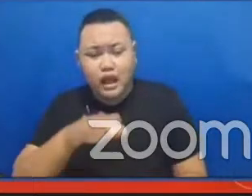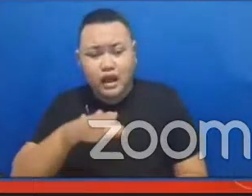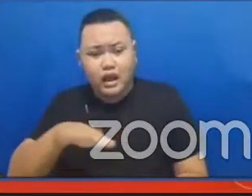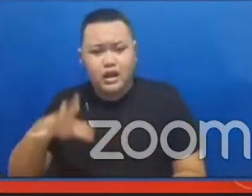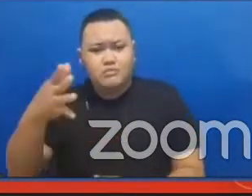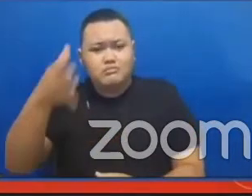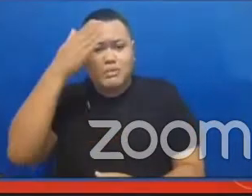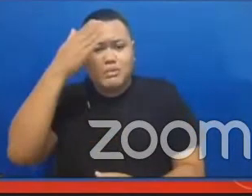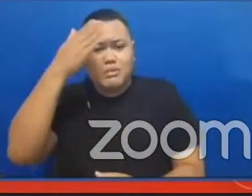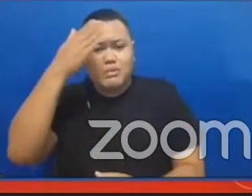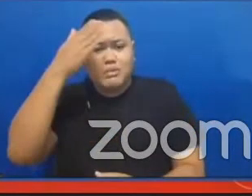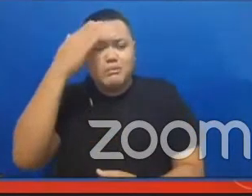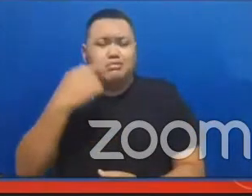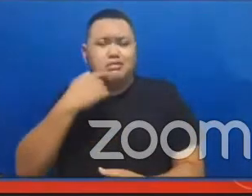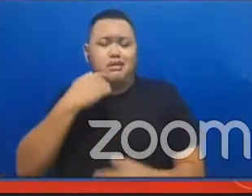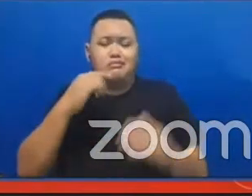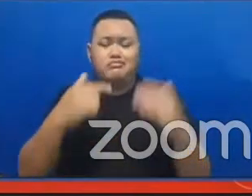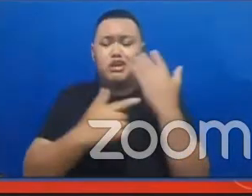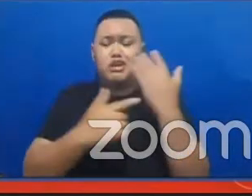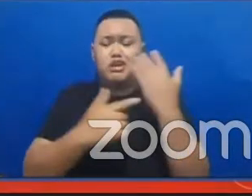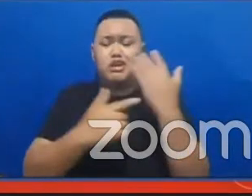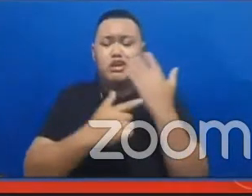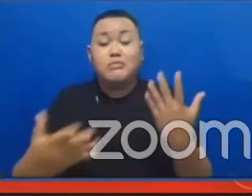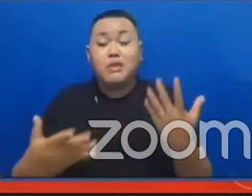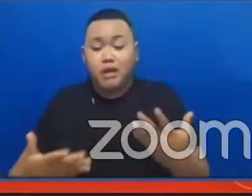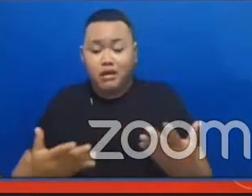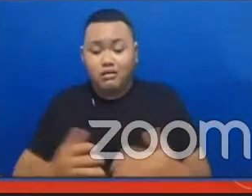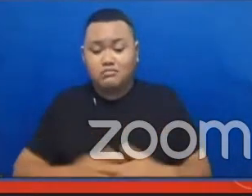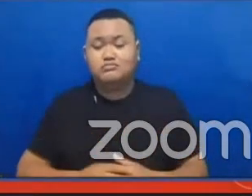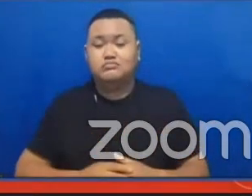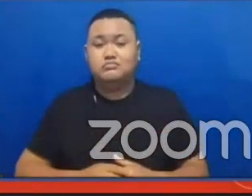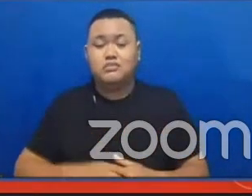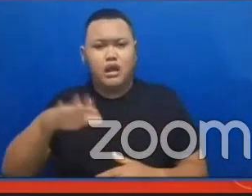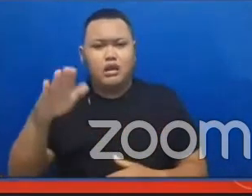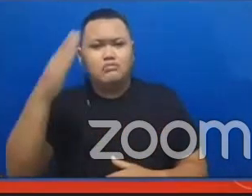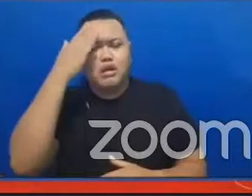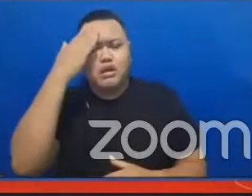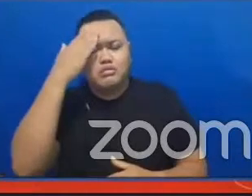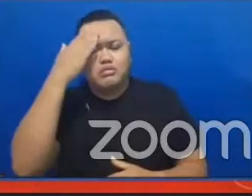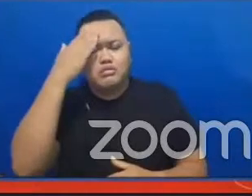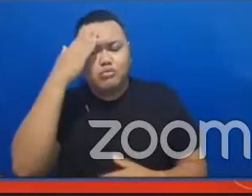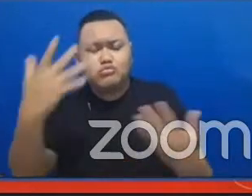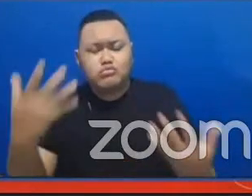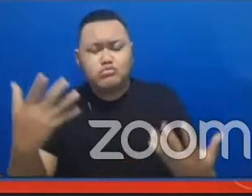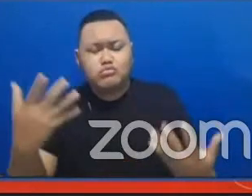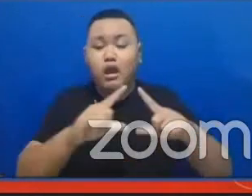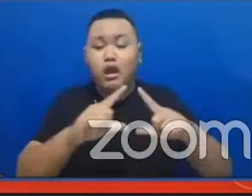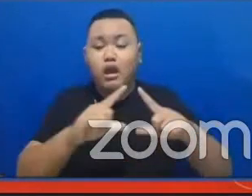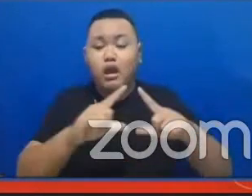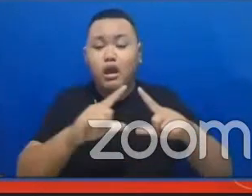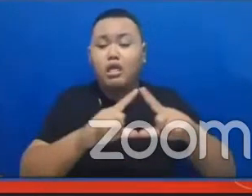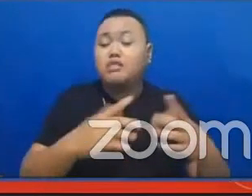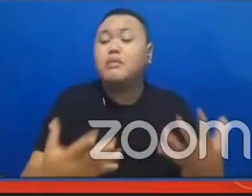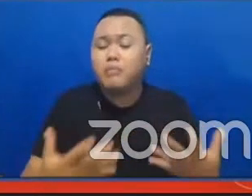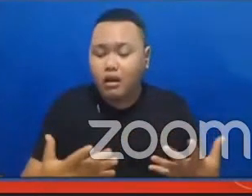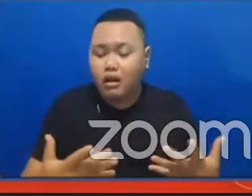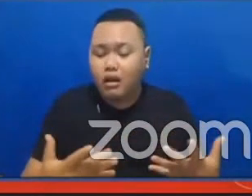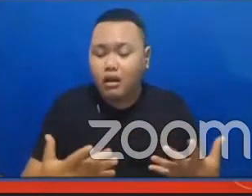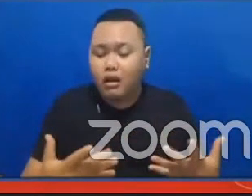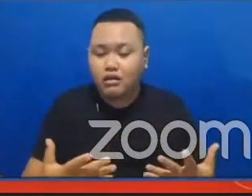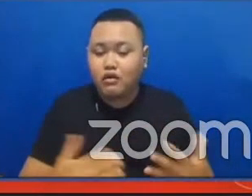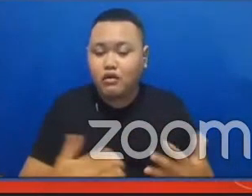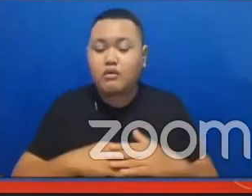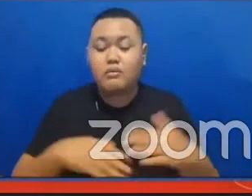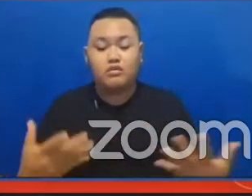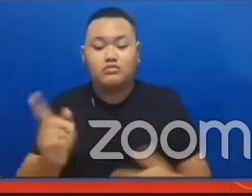apakah alatnya bisa mengcover semua alat yang dipunyai siswa kita atau tidak. Atau yang